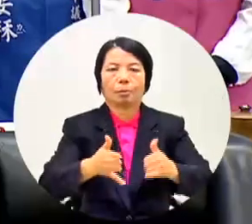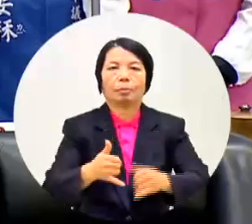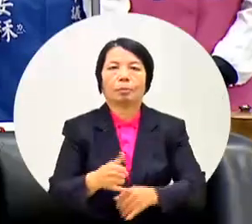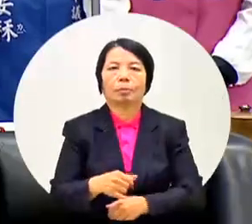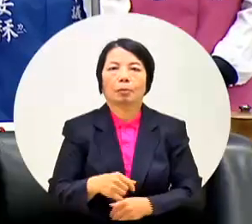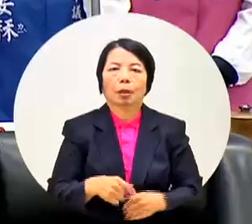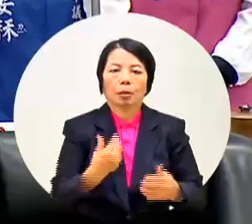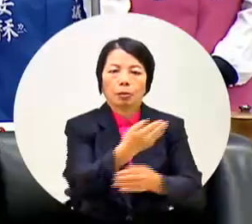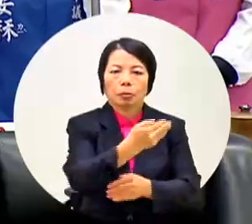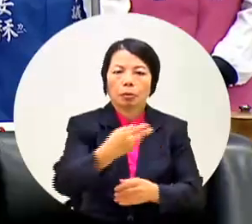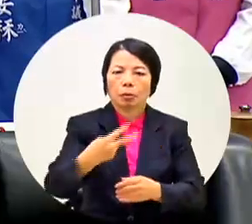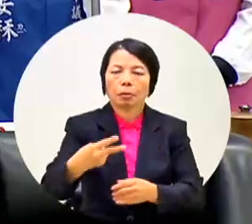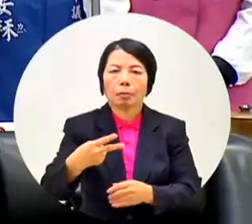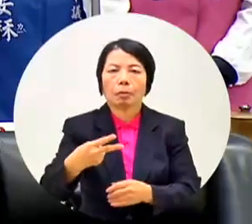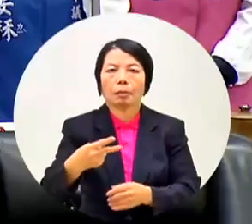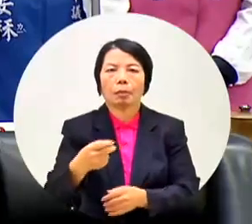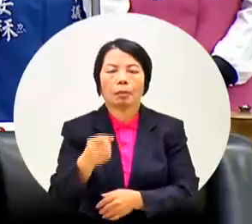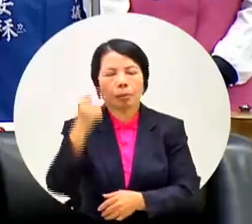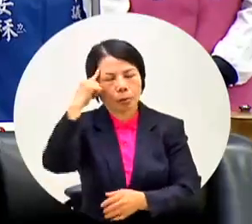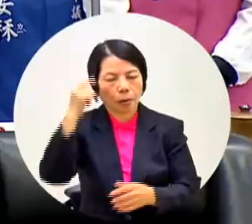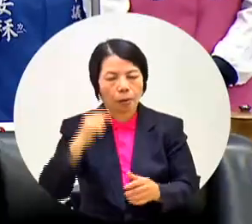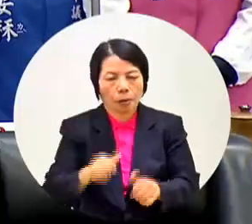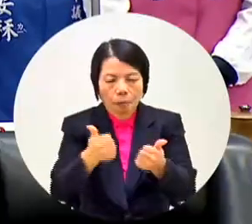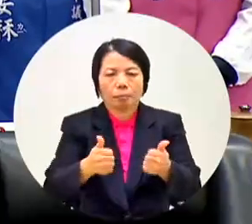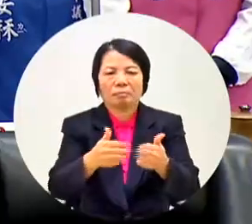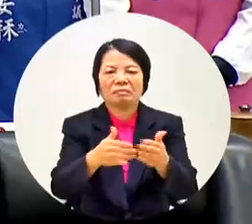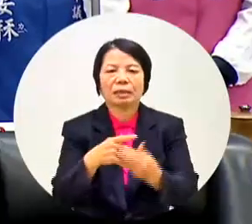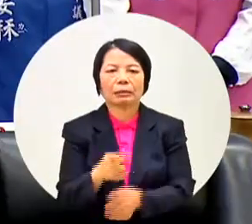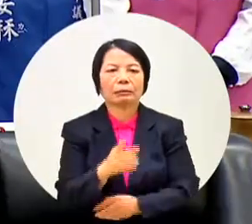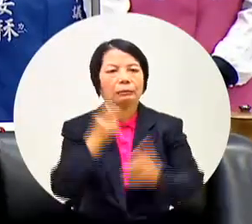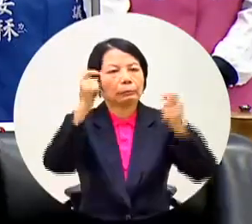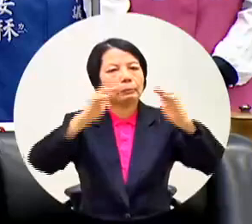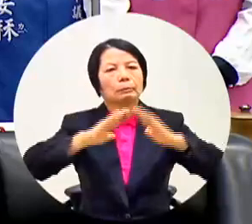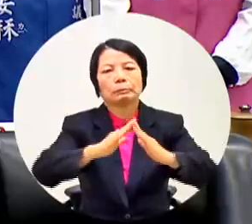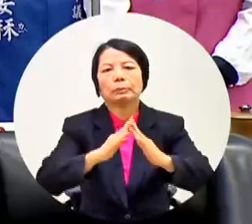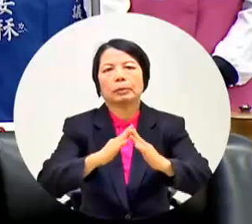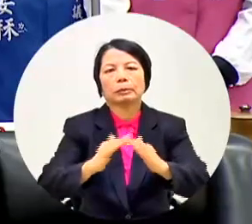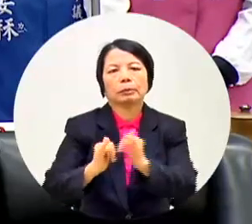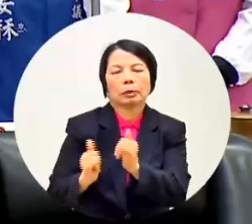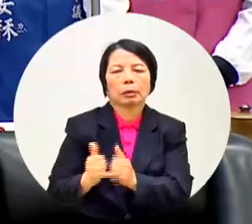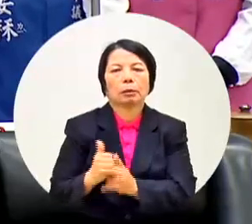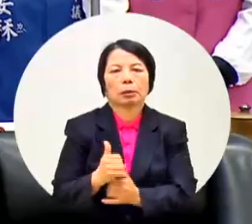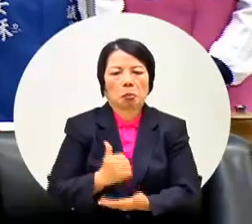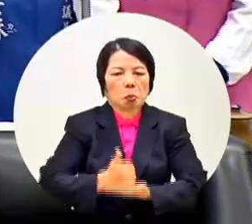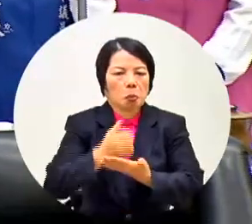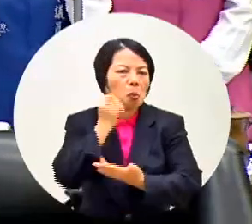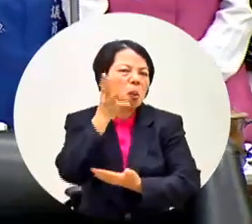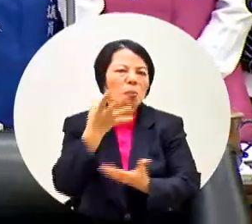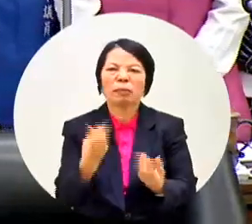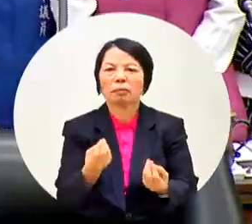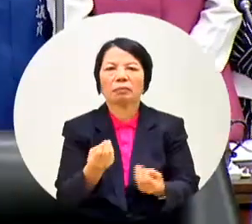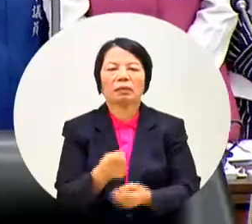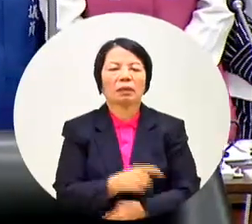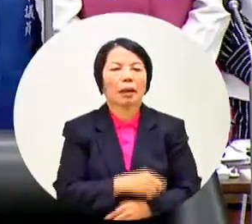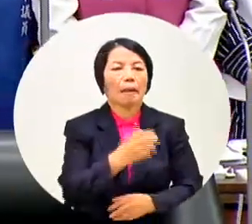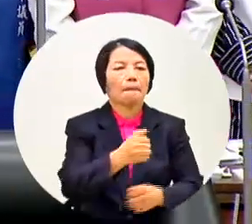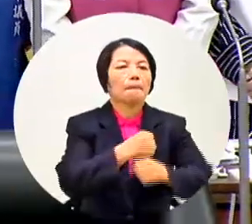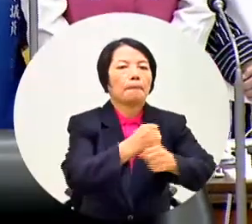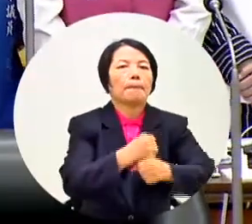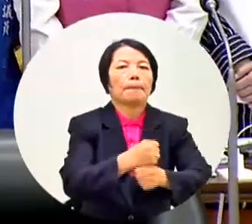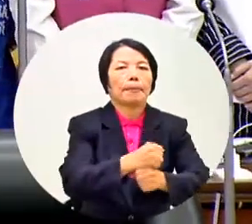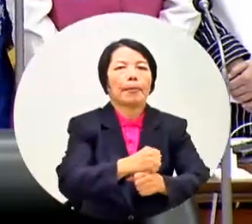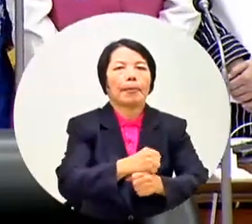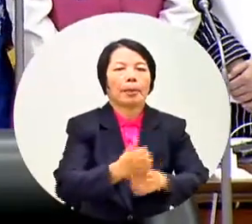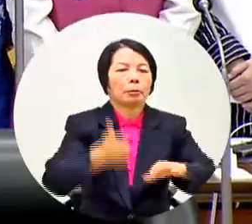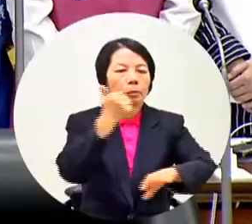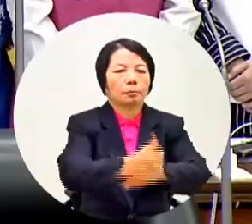就没有尊严。我相信马英九总统八年的执政，他的九二共识真正是让我们的